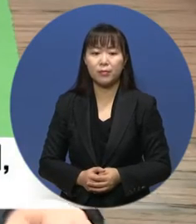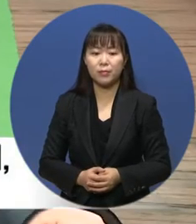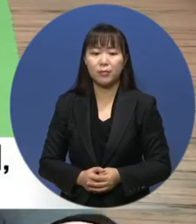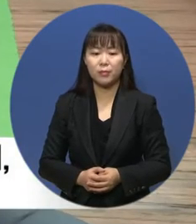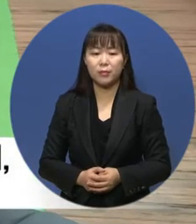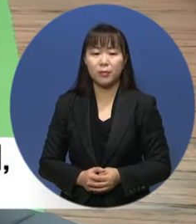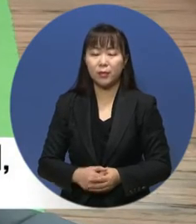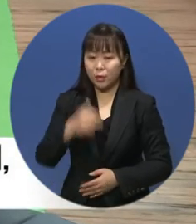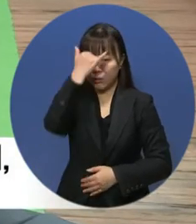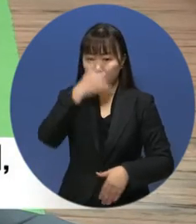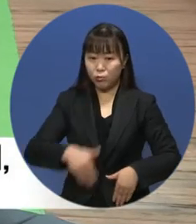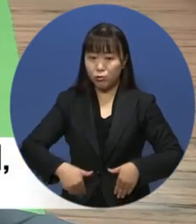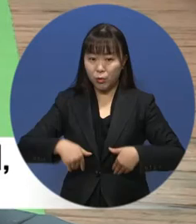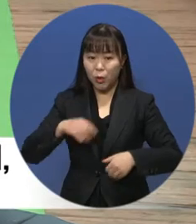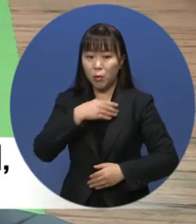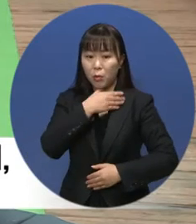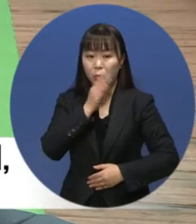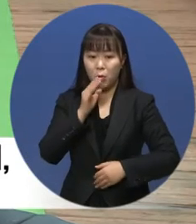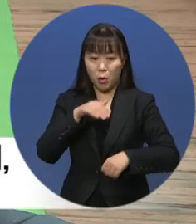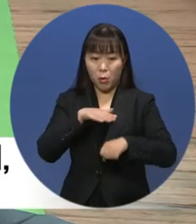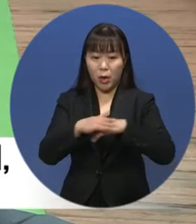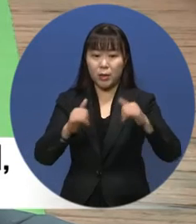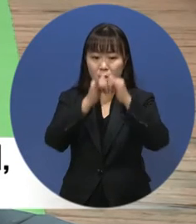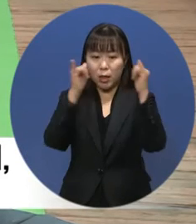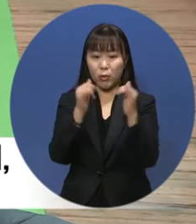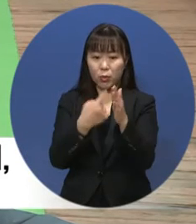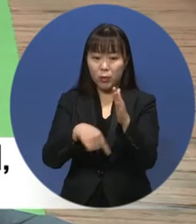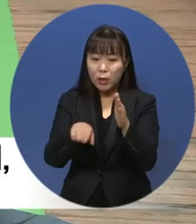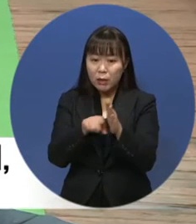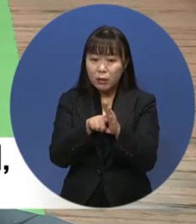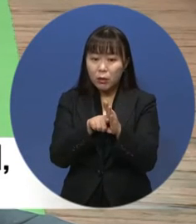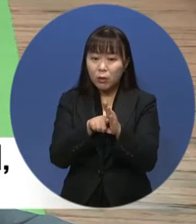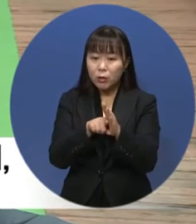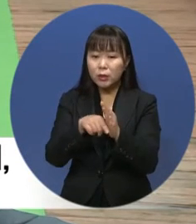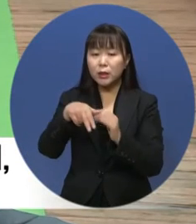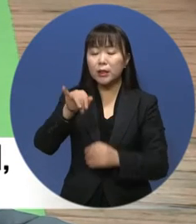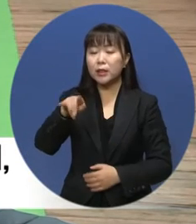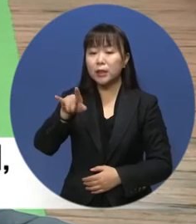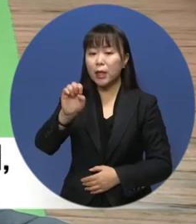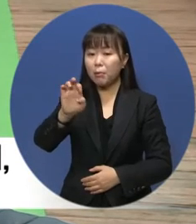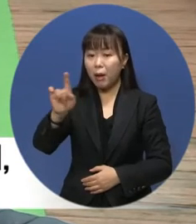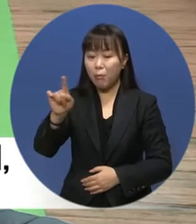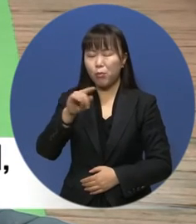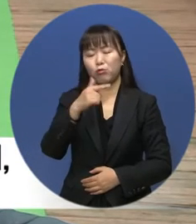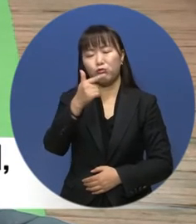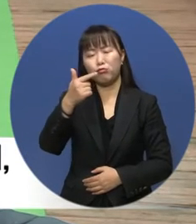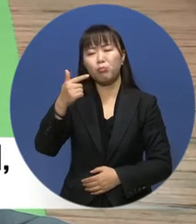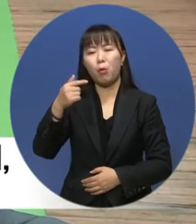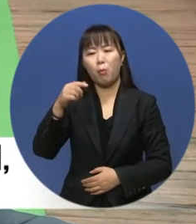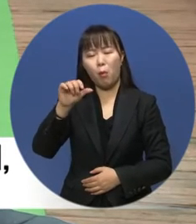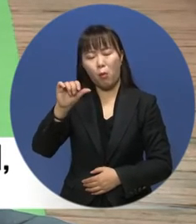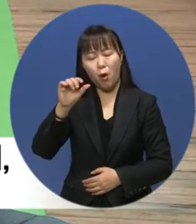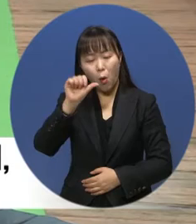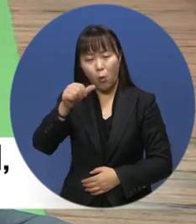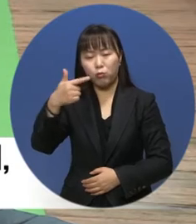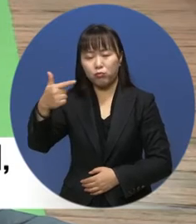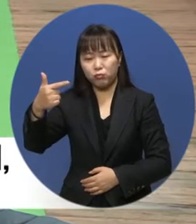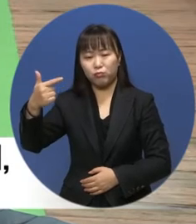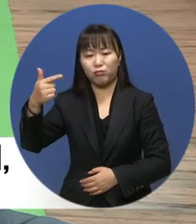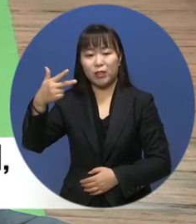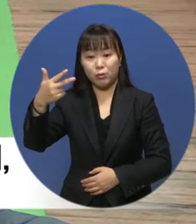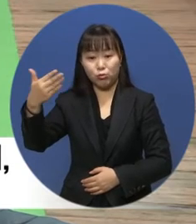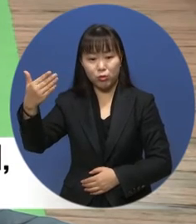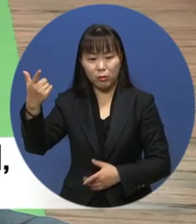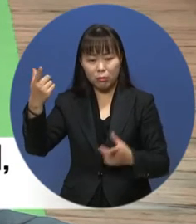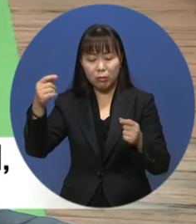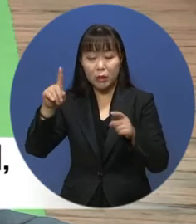충청남도는 고령화 사회로 인해 지상파 뉴스에 의존하는 의존도가 큰 편이며 도 단위에서 세